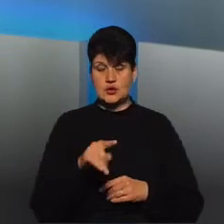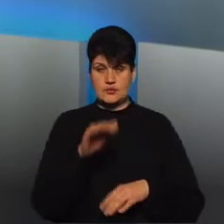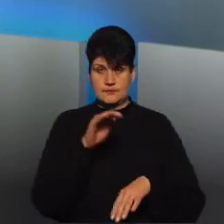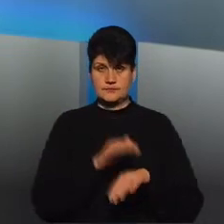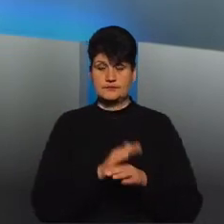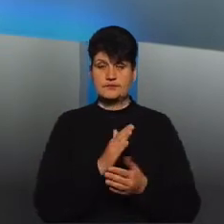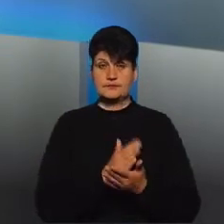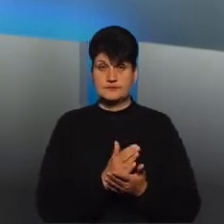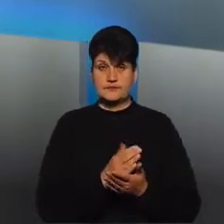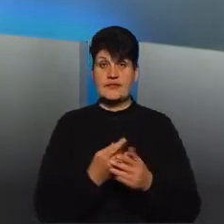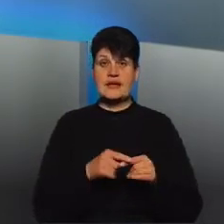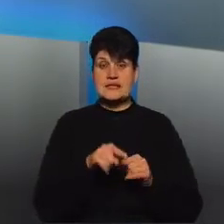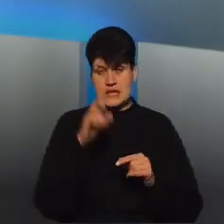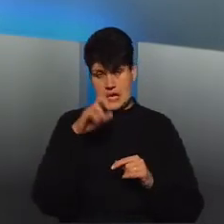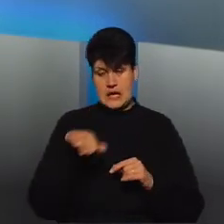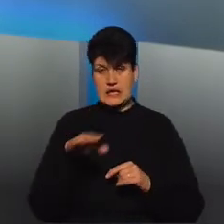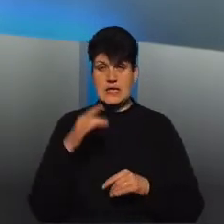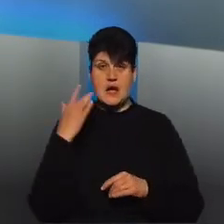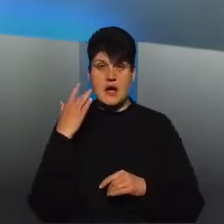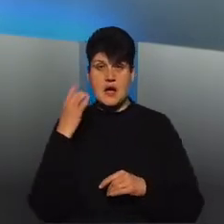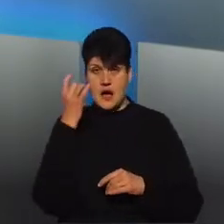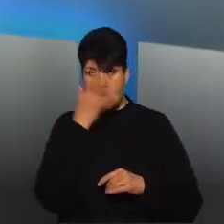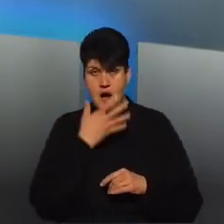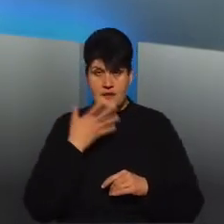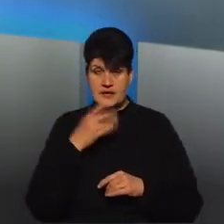Це країни Африки, країни Європи,